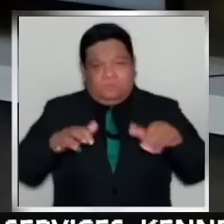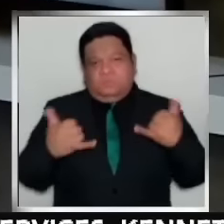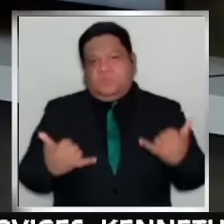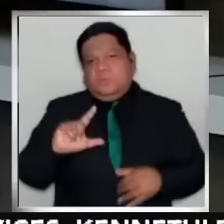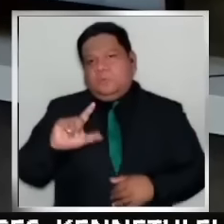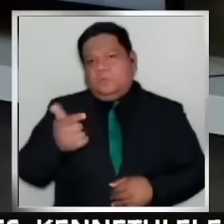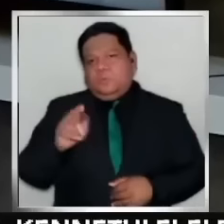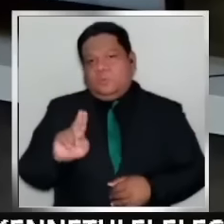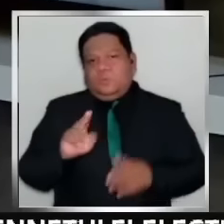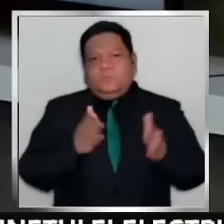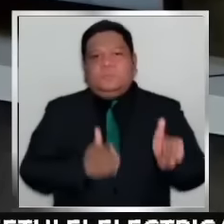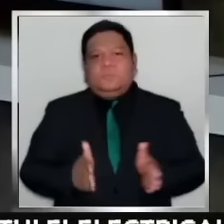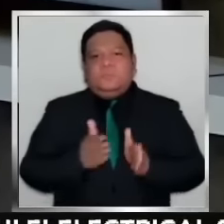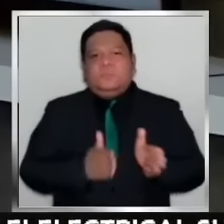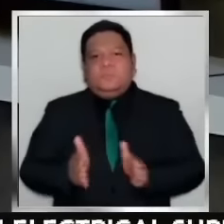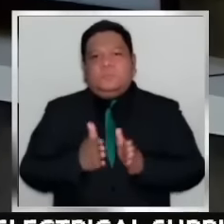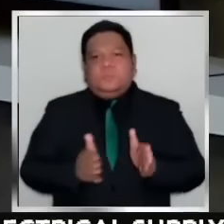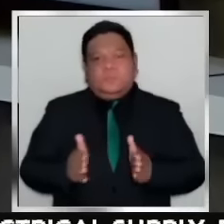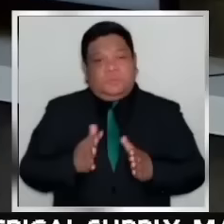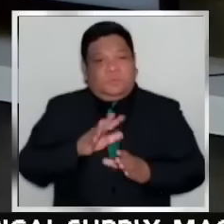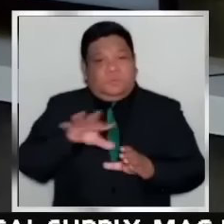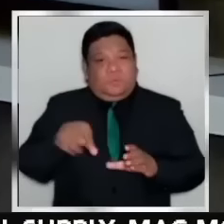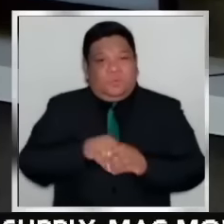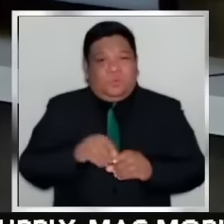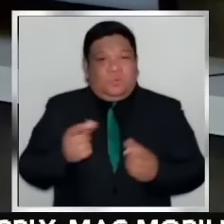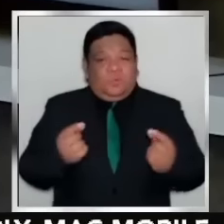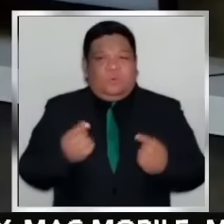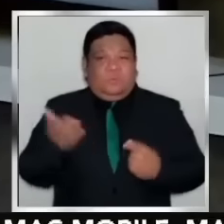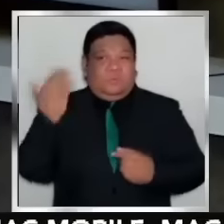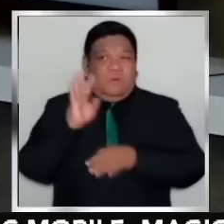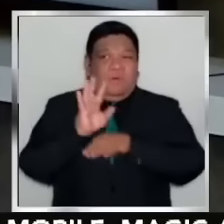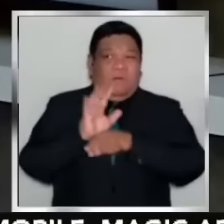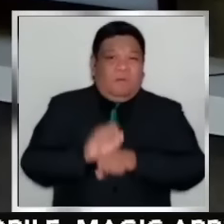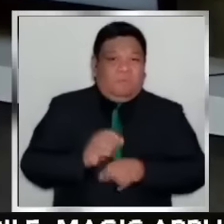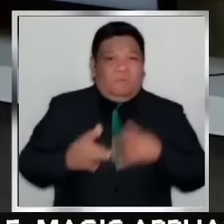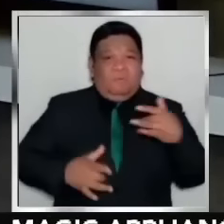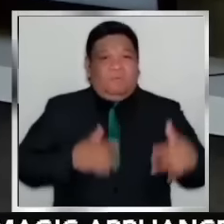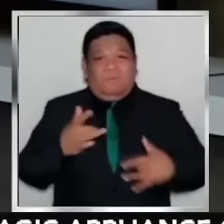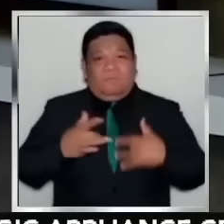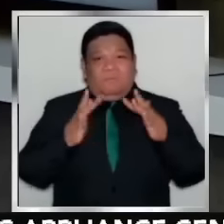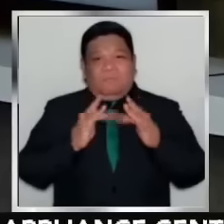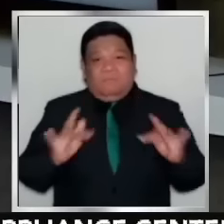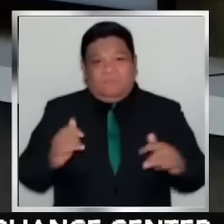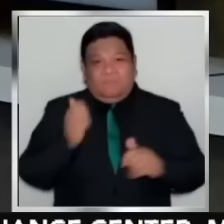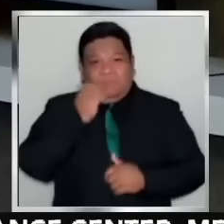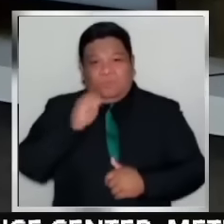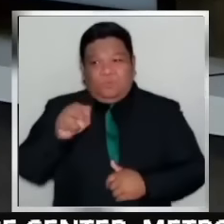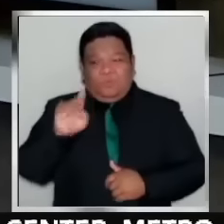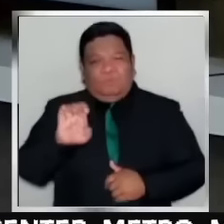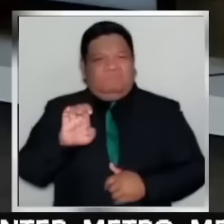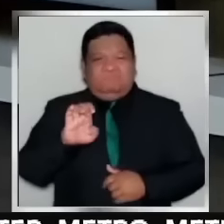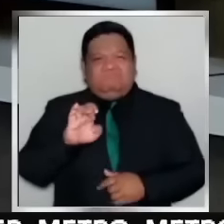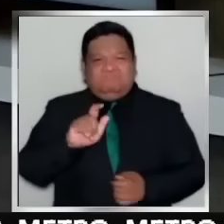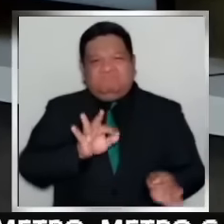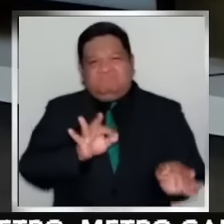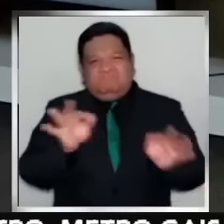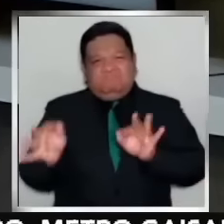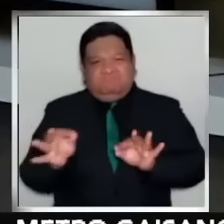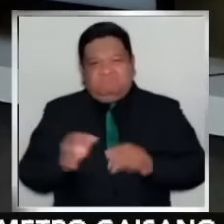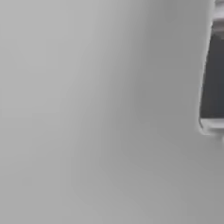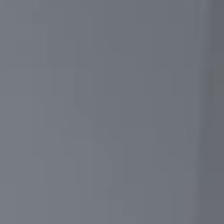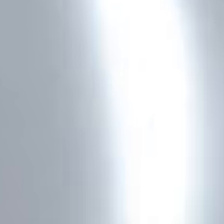kabilang sa masasakripisyo ang masayang nakagawian sa isang pista tuwing Hunyo. Yan ang Sunny Puwersa naming tinutukan ni Sandra